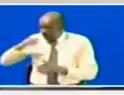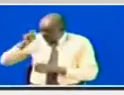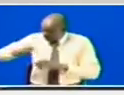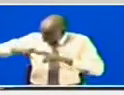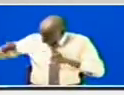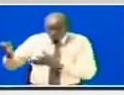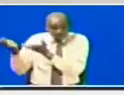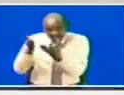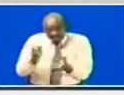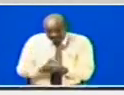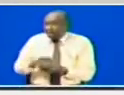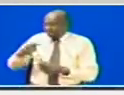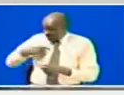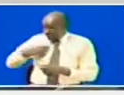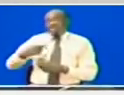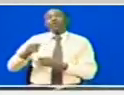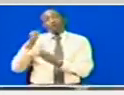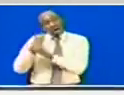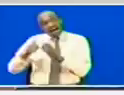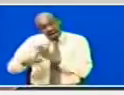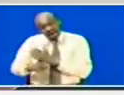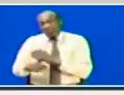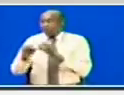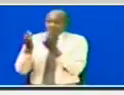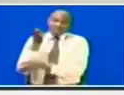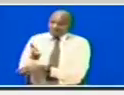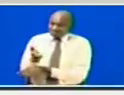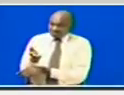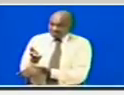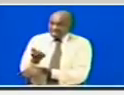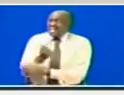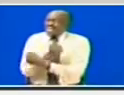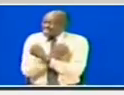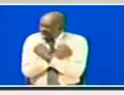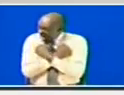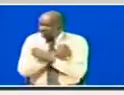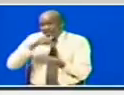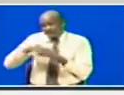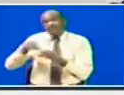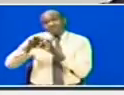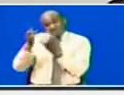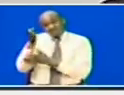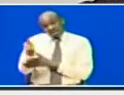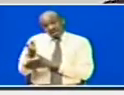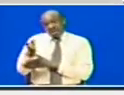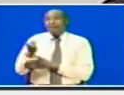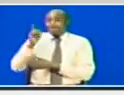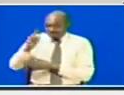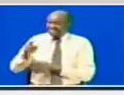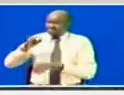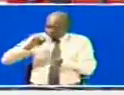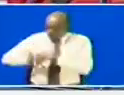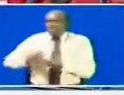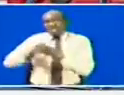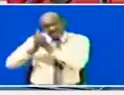ndo wakuleta, mimi ndo mchumaji na mimi ndo kuongozi katika kuongea. Mapenzi katika boma, mimi ufikiri mapenzi yanataka muongozo